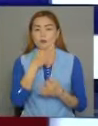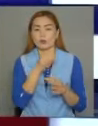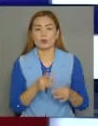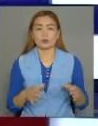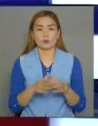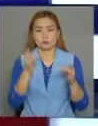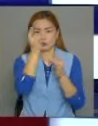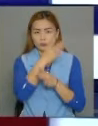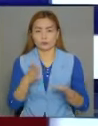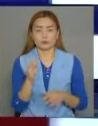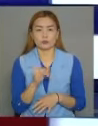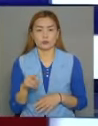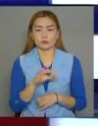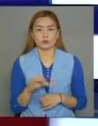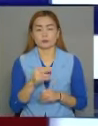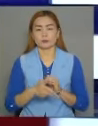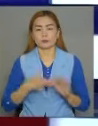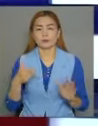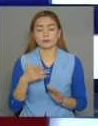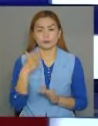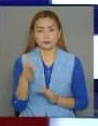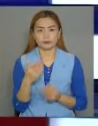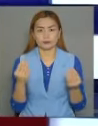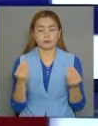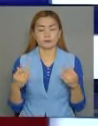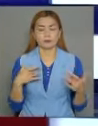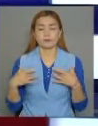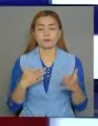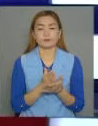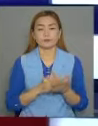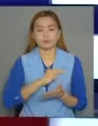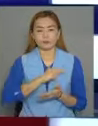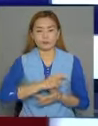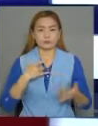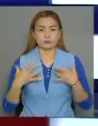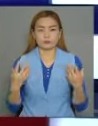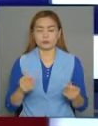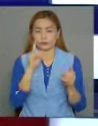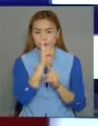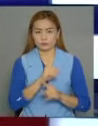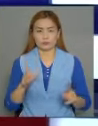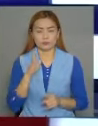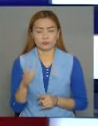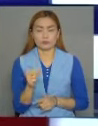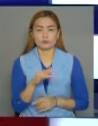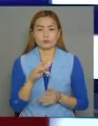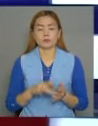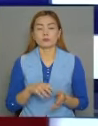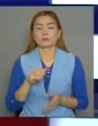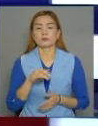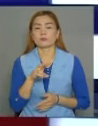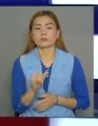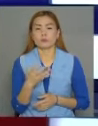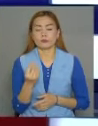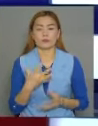елдің мәдениеті көрініс тауып, тарихынан сыр шертілетін киелі сахнаның қызметкерлері театр күнін ерекше атап өтеді. Тек Атырау қаласының ғана емес, сонымен